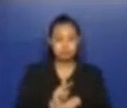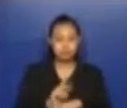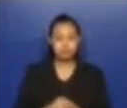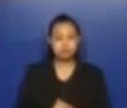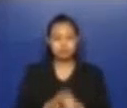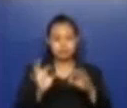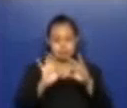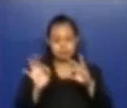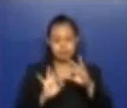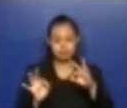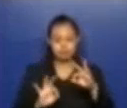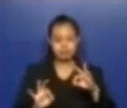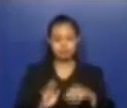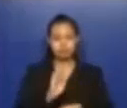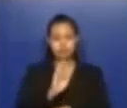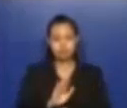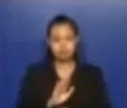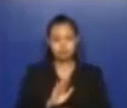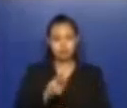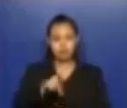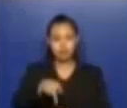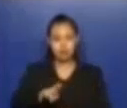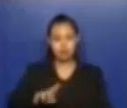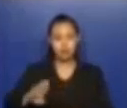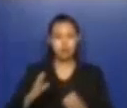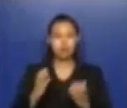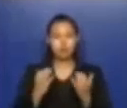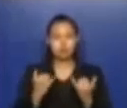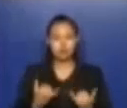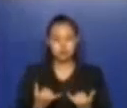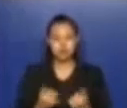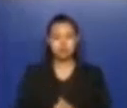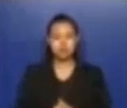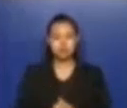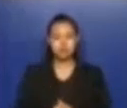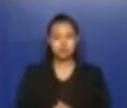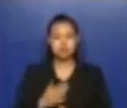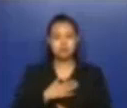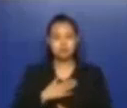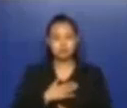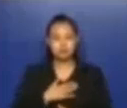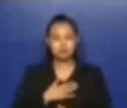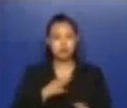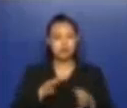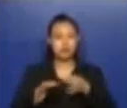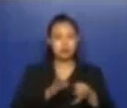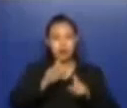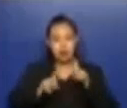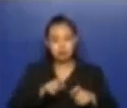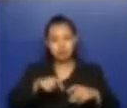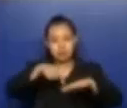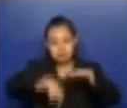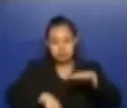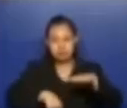าของร่างงบประมาณฉบับนี้ผมจะขออภิปรายลึกลง